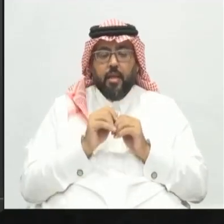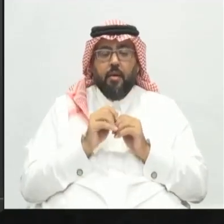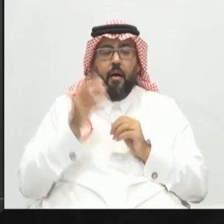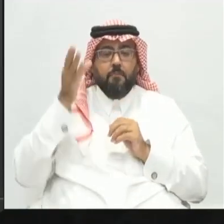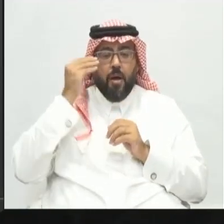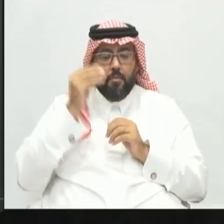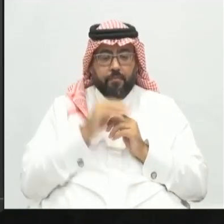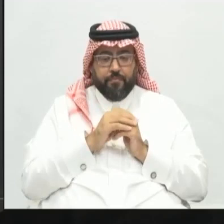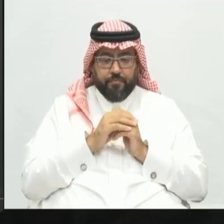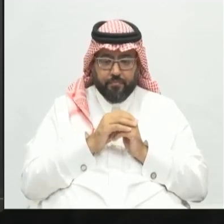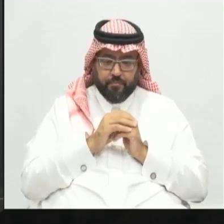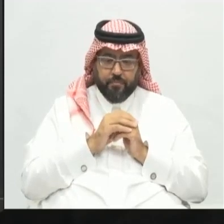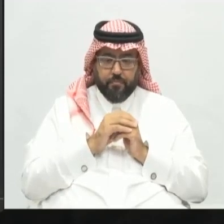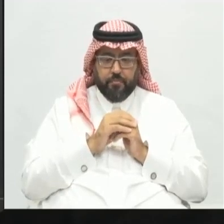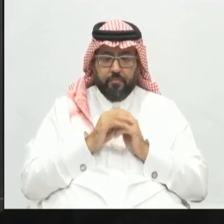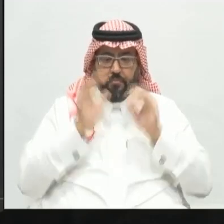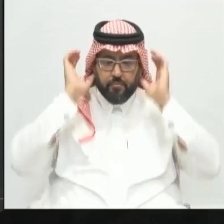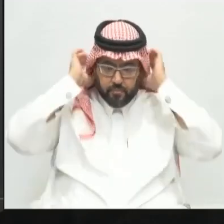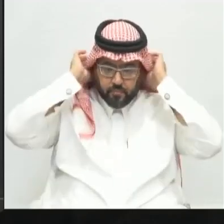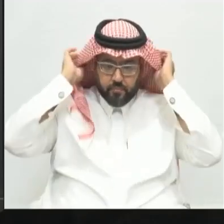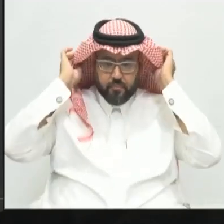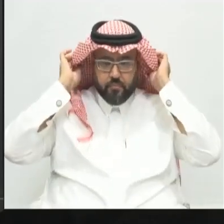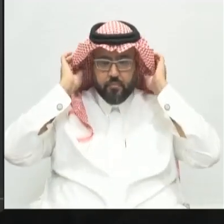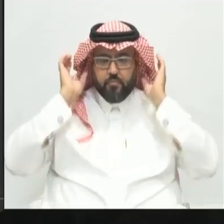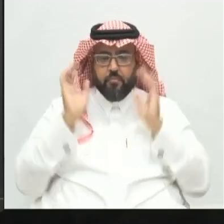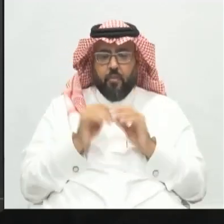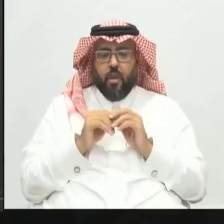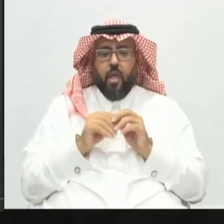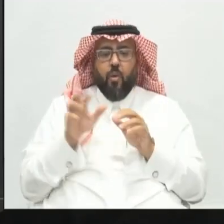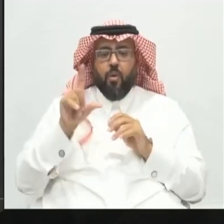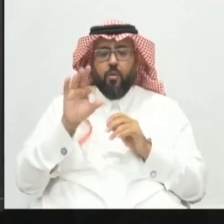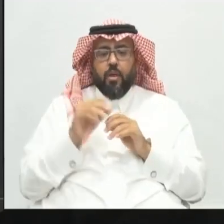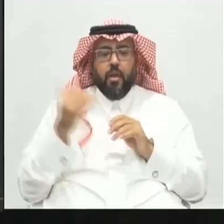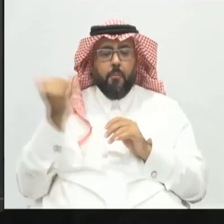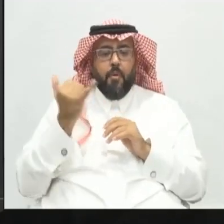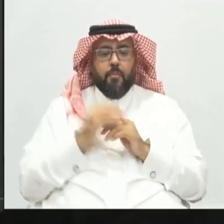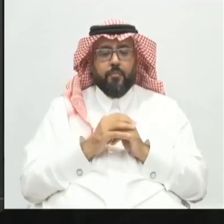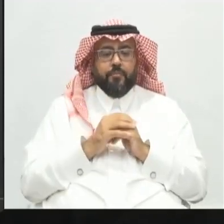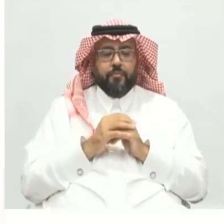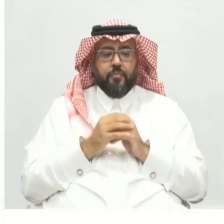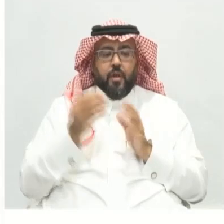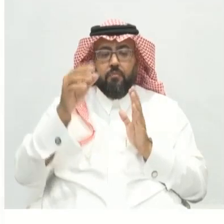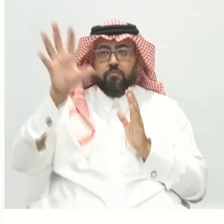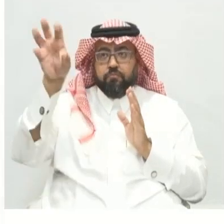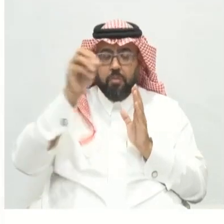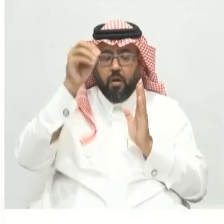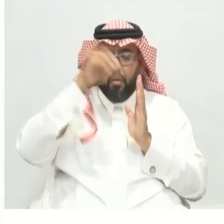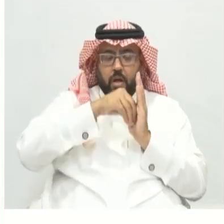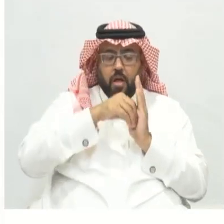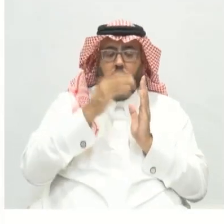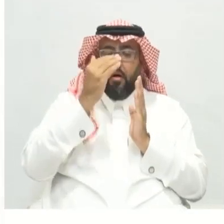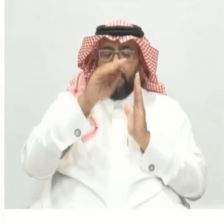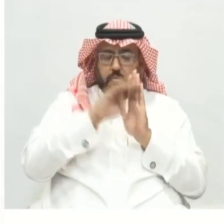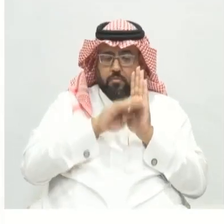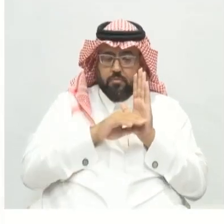المعلم و الاولويات بين المهام وبامكانك تحميل البرنامج وهو